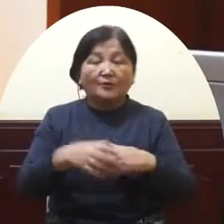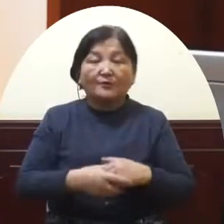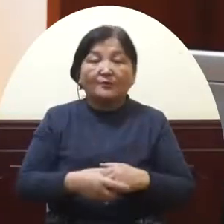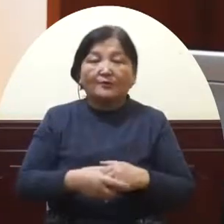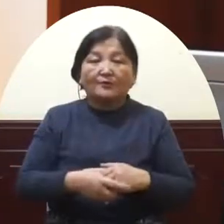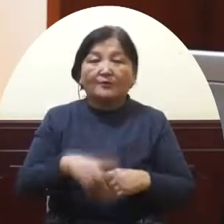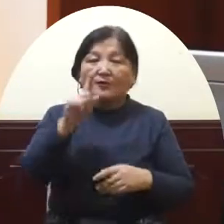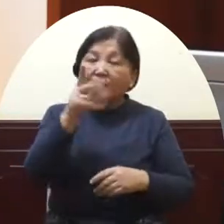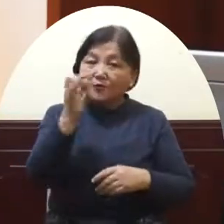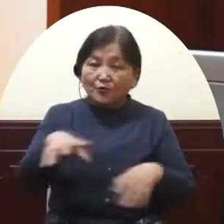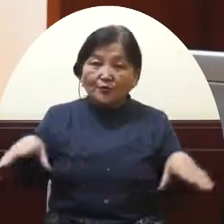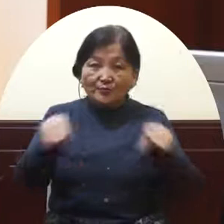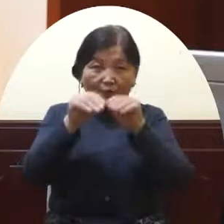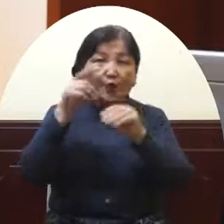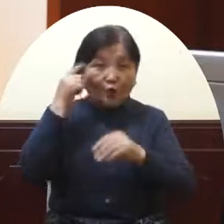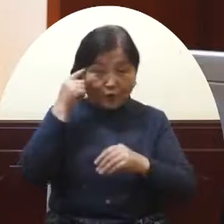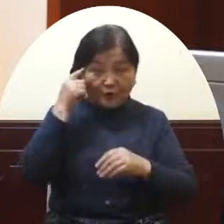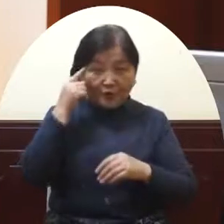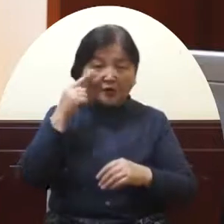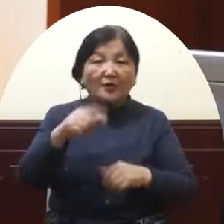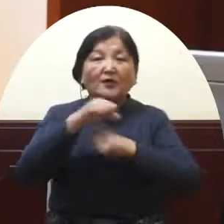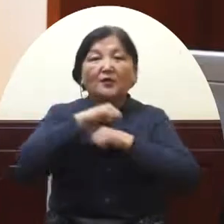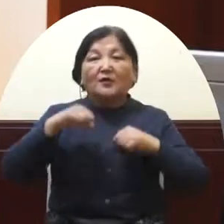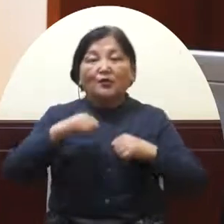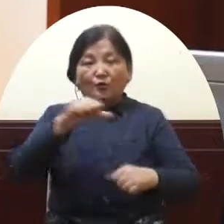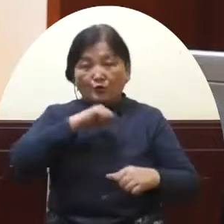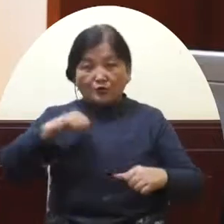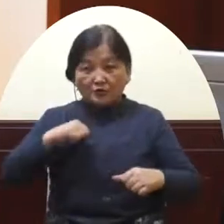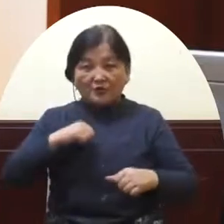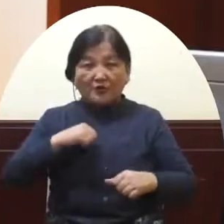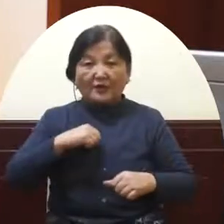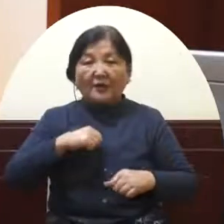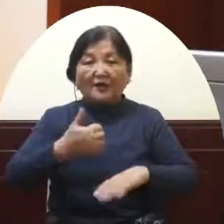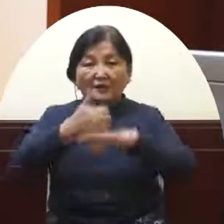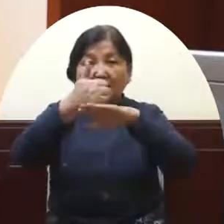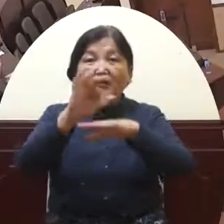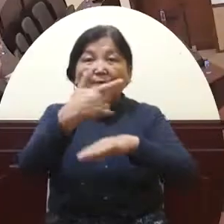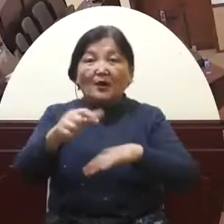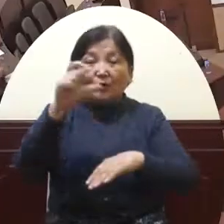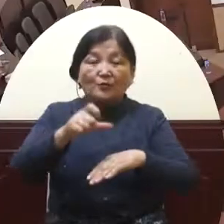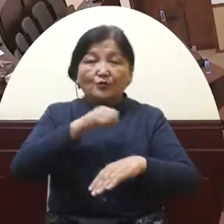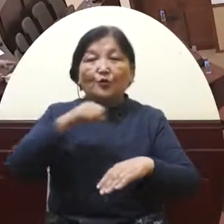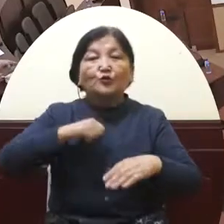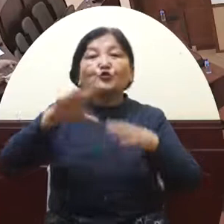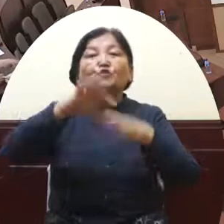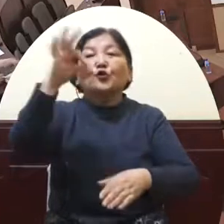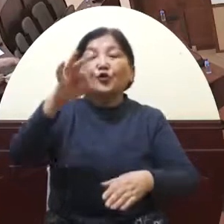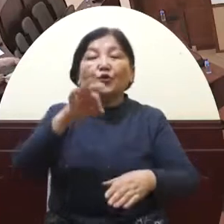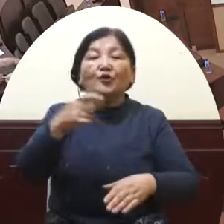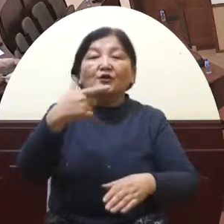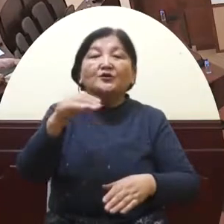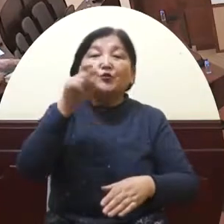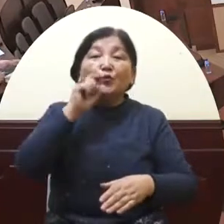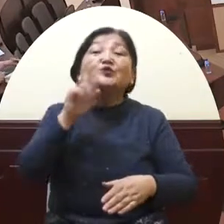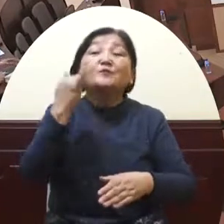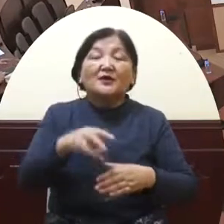ойлгомжтой. Иргэд өөрсдийгөө захирч байгаа хүмүүсийг сонгохыг хүсж байсан. Тийм учраас орчин үеийн төр бол